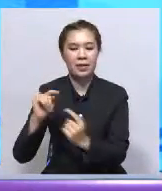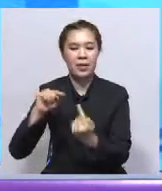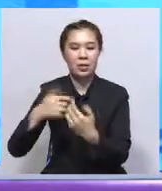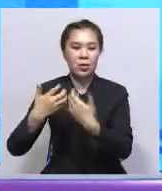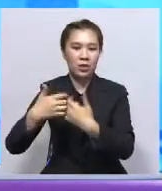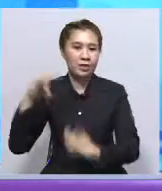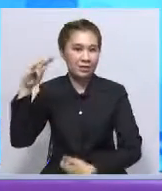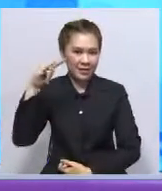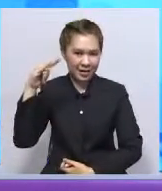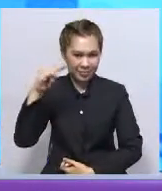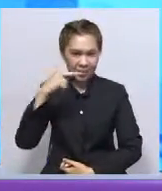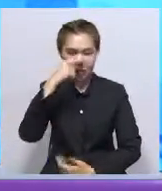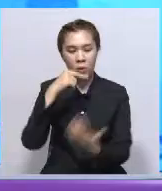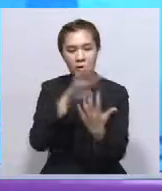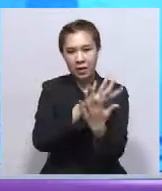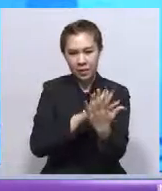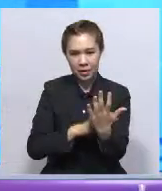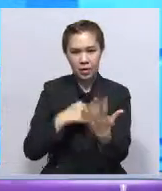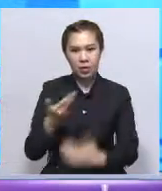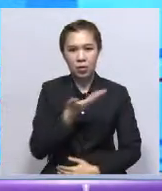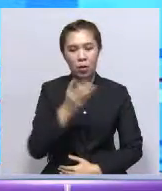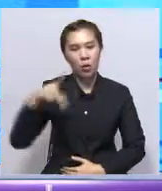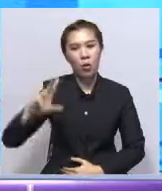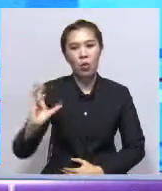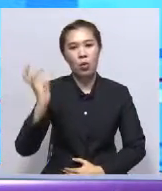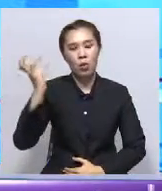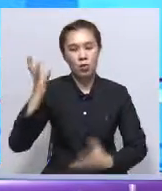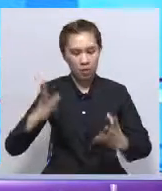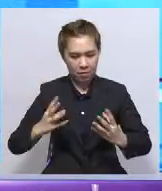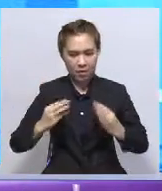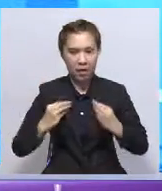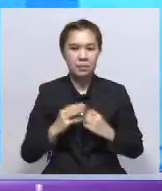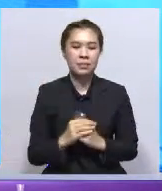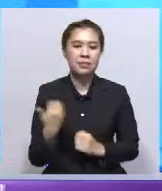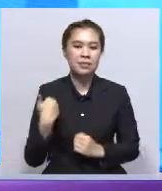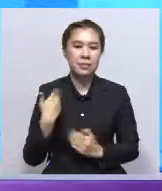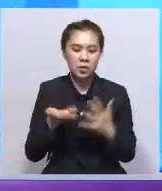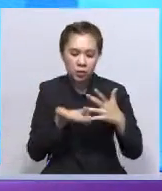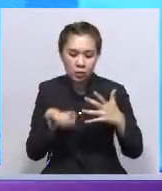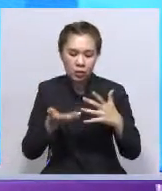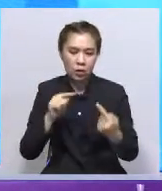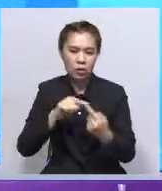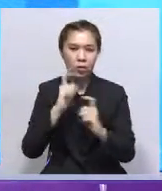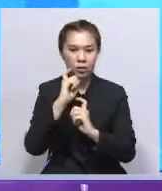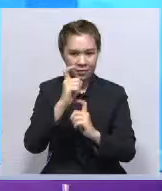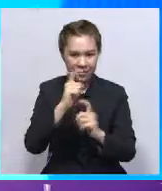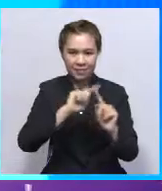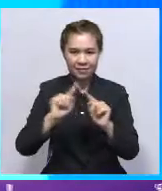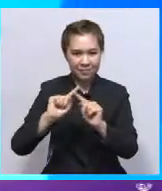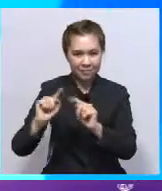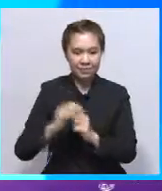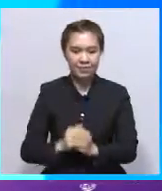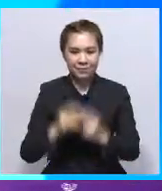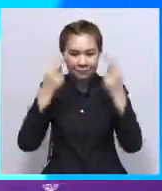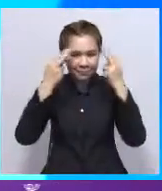การบินเพื่อให้การบินพลเรือนของไทยเป็นที่ยอมรับในระดับสากลค่ะและยกระดับมาตรฐานด้านความปลอดภัยพลเอกประยุทธ์จันท